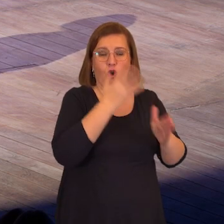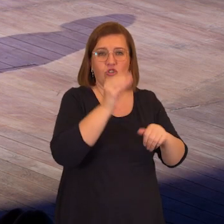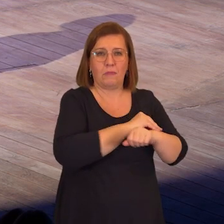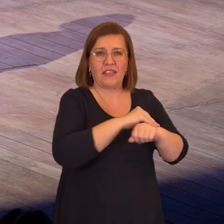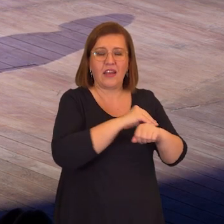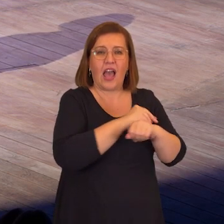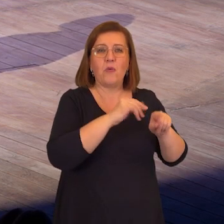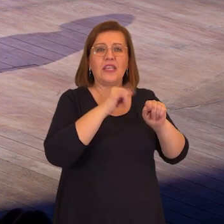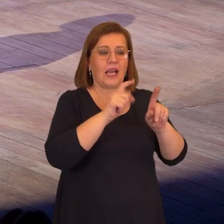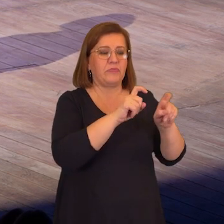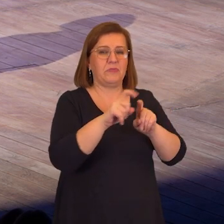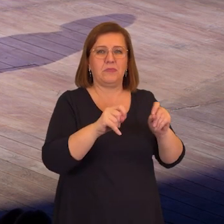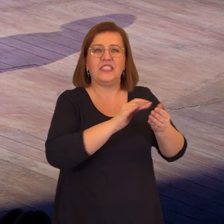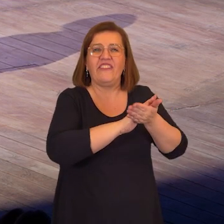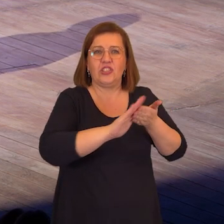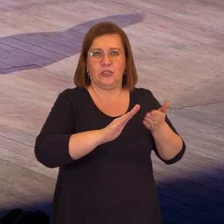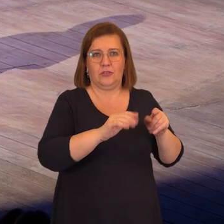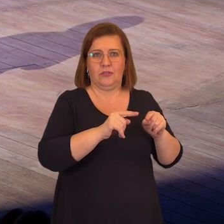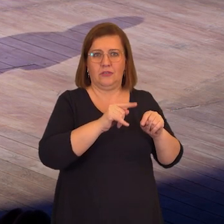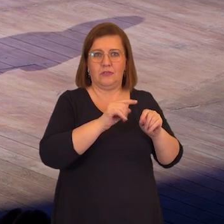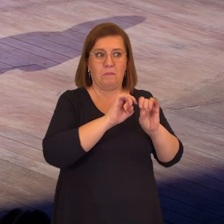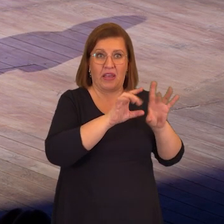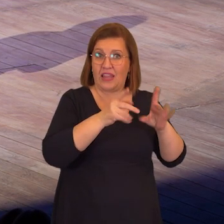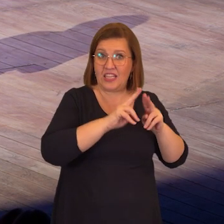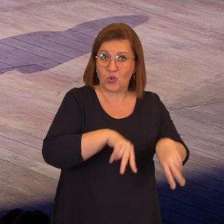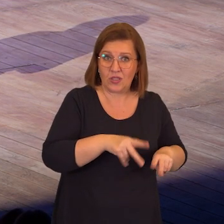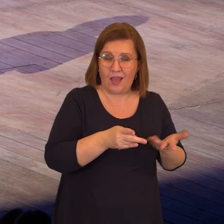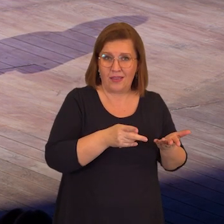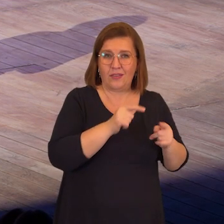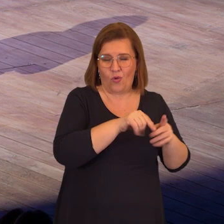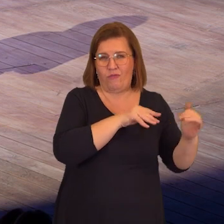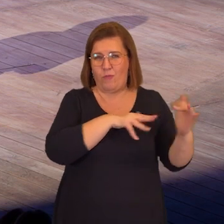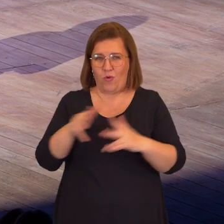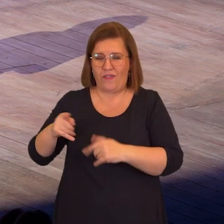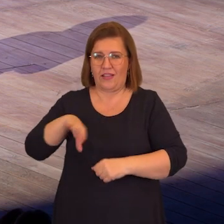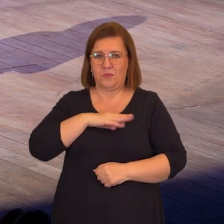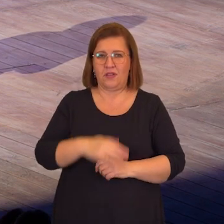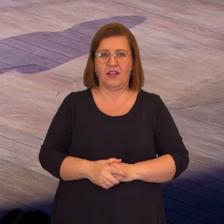na śmiertelność pacjentów. Ja nie mam wątpliwości, że plastik jest super.